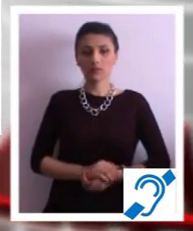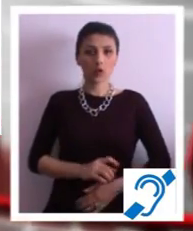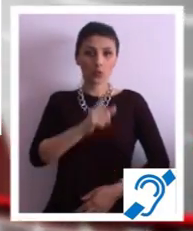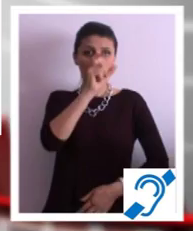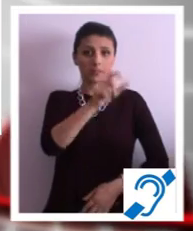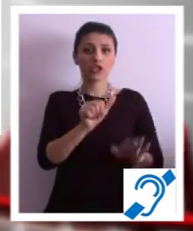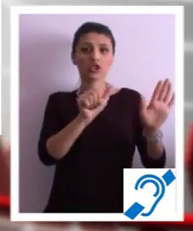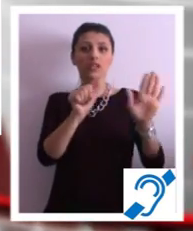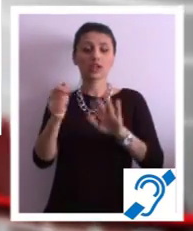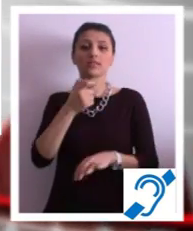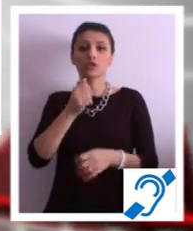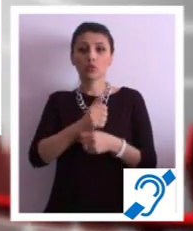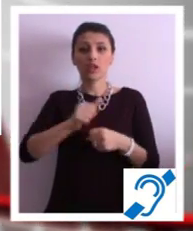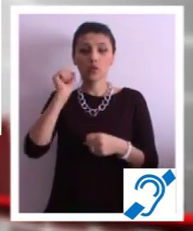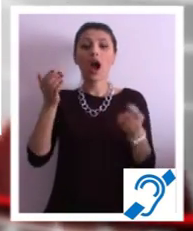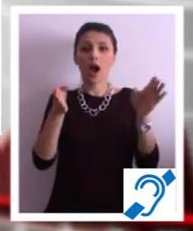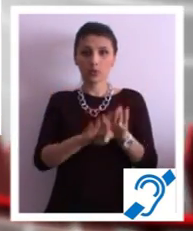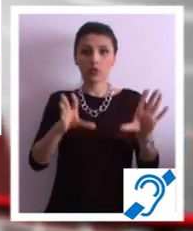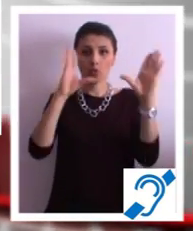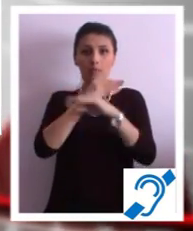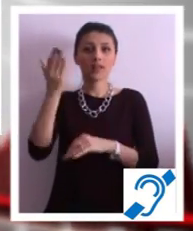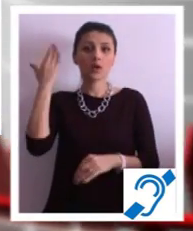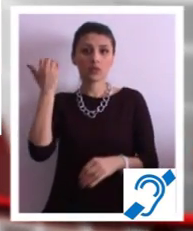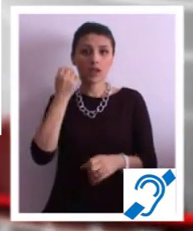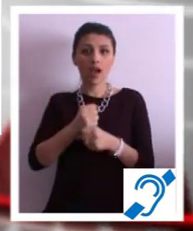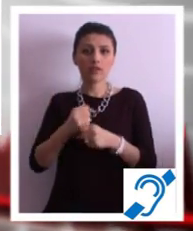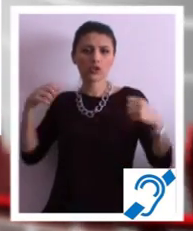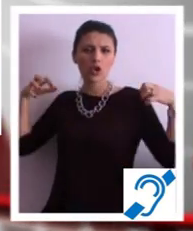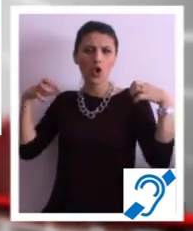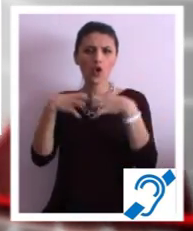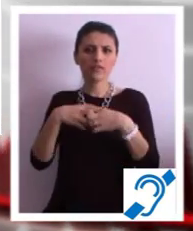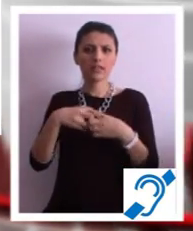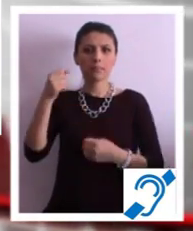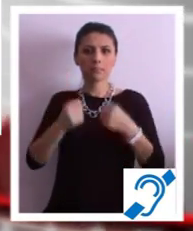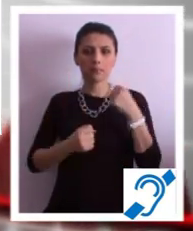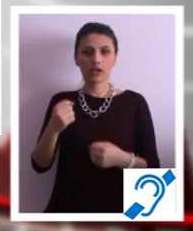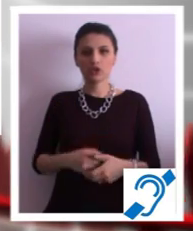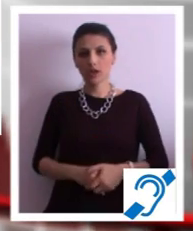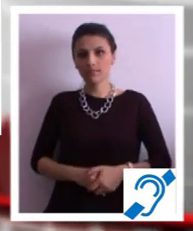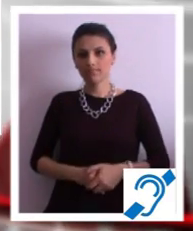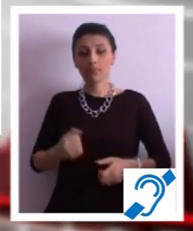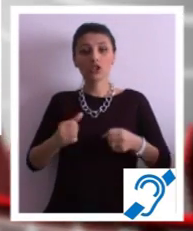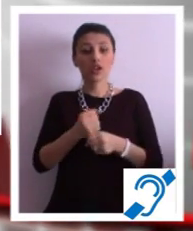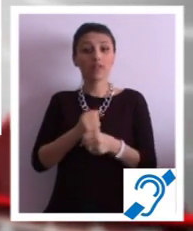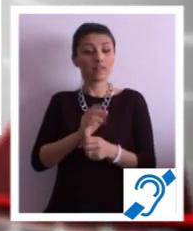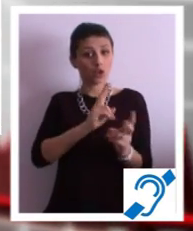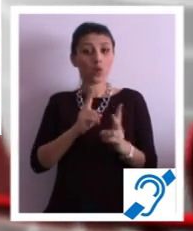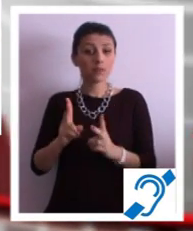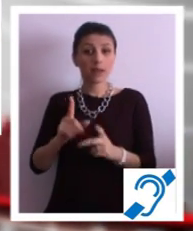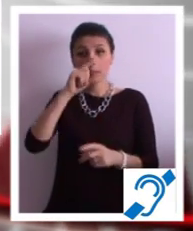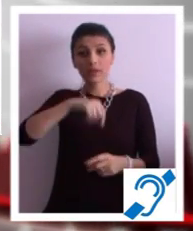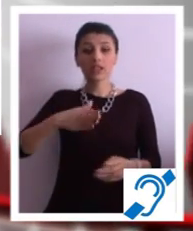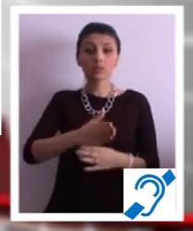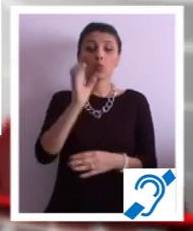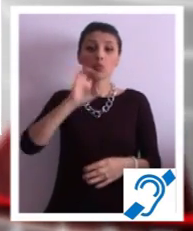Un bărbat de 66 de ani din Arceș a murit noaptea trecută după ce a fost lovit în plin de un microbuz. Mașina efectua curse regulate între